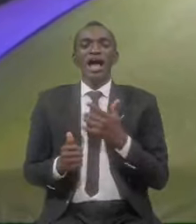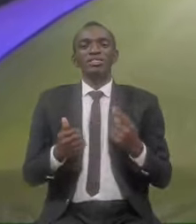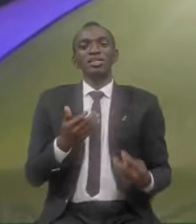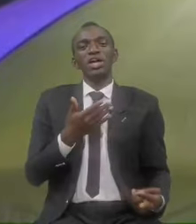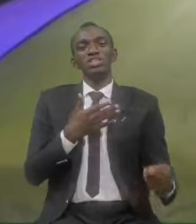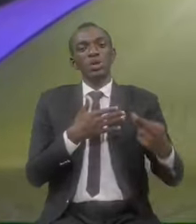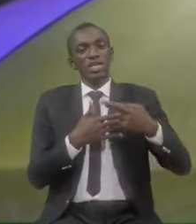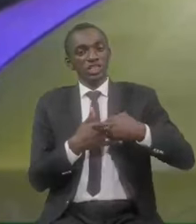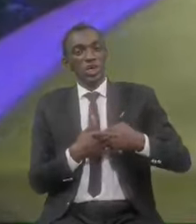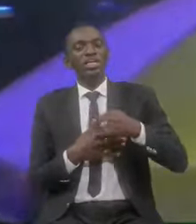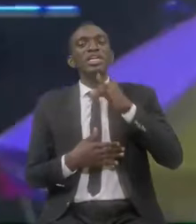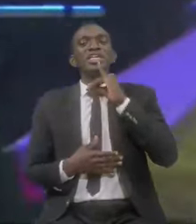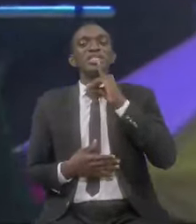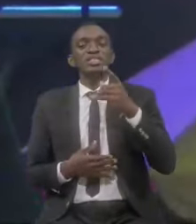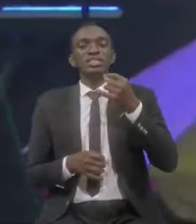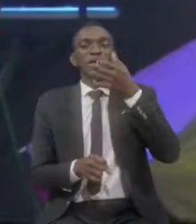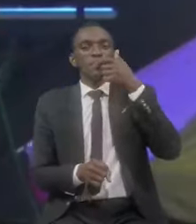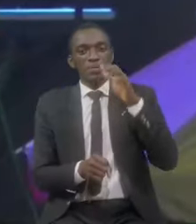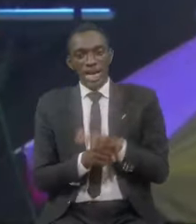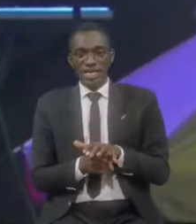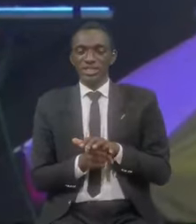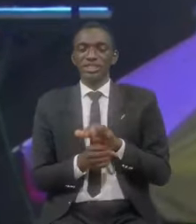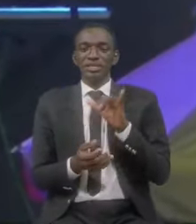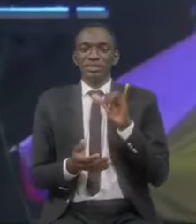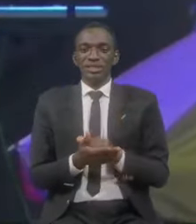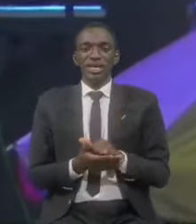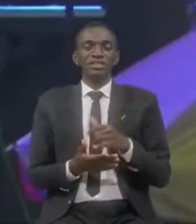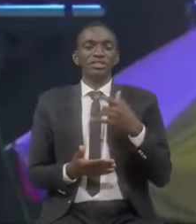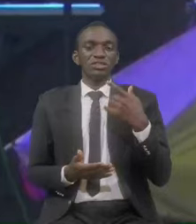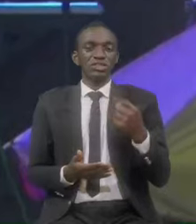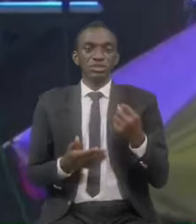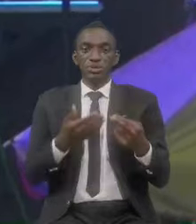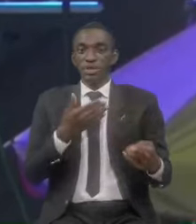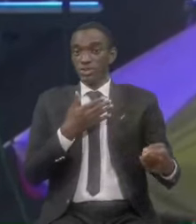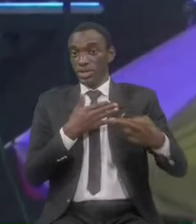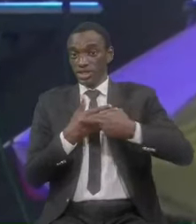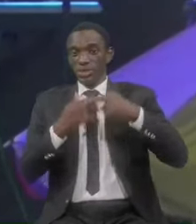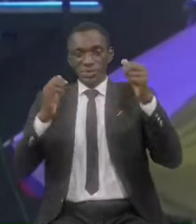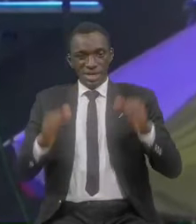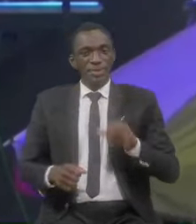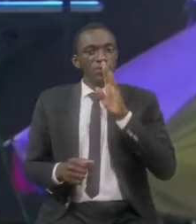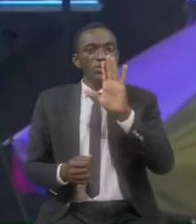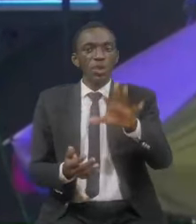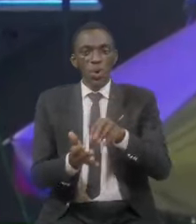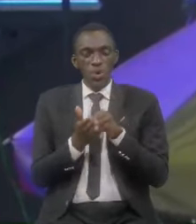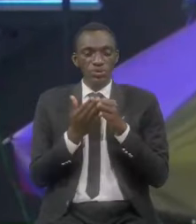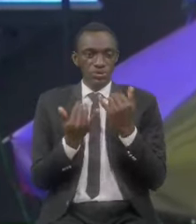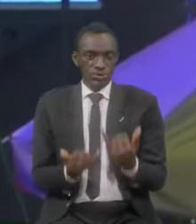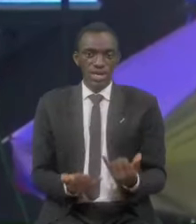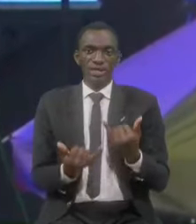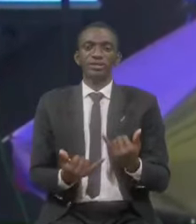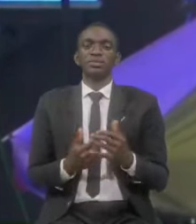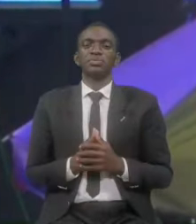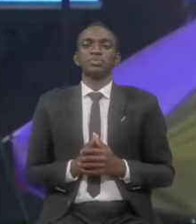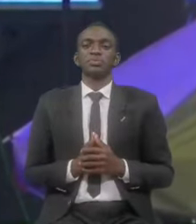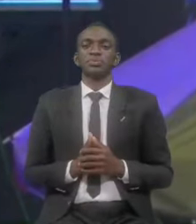Ma résurrection est la promesse, est le vœu, est l'engagement que la restauration là peut être